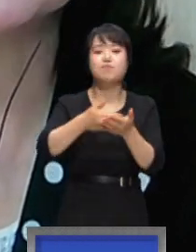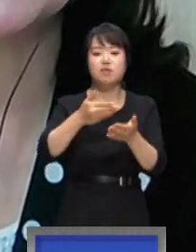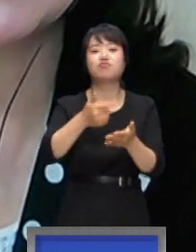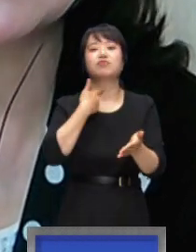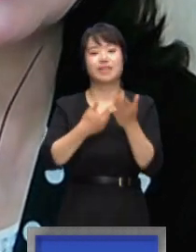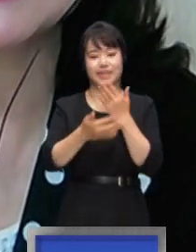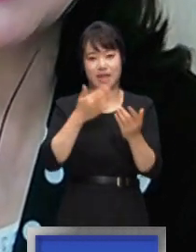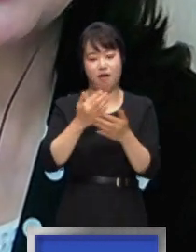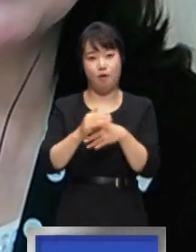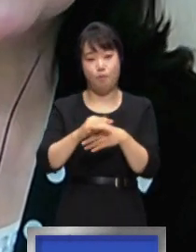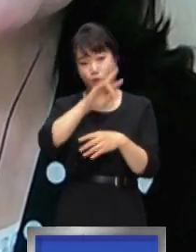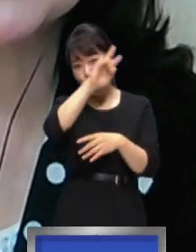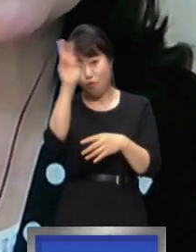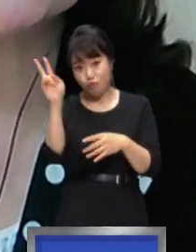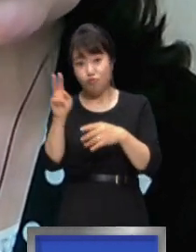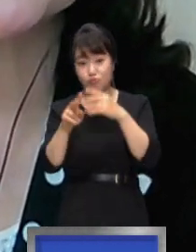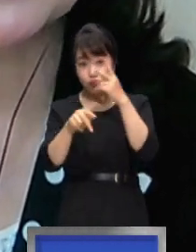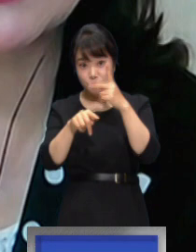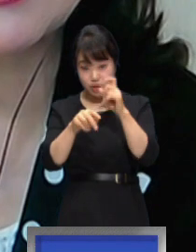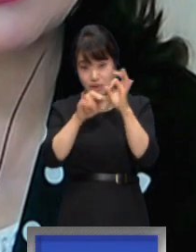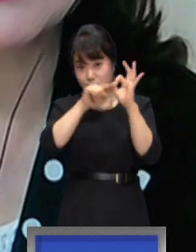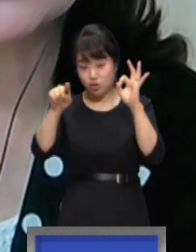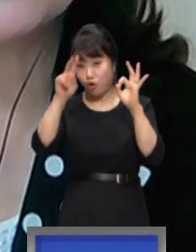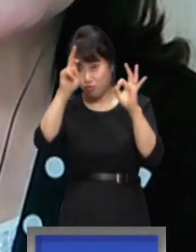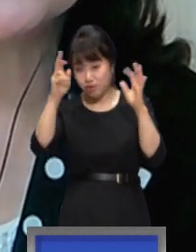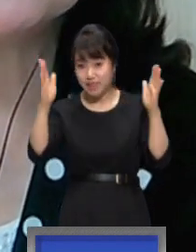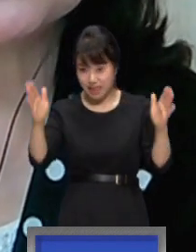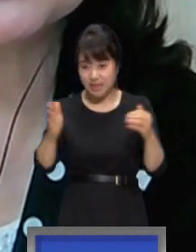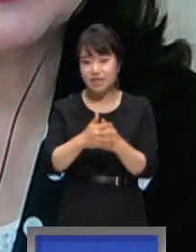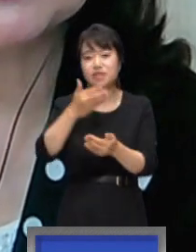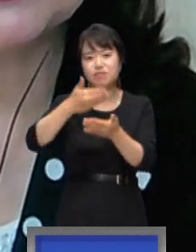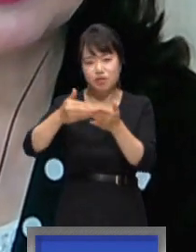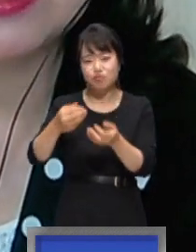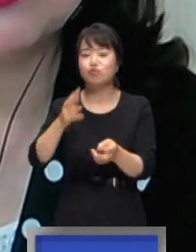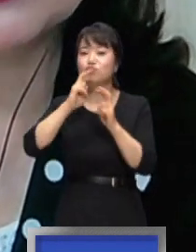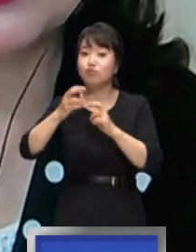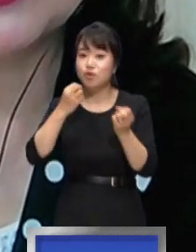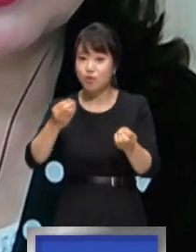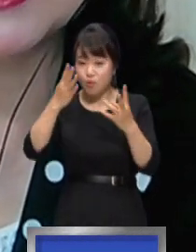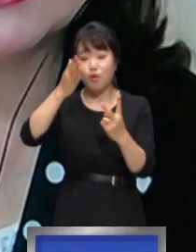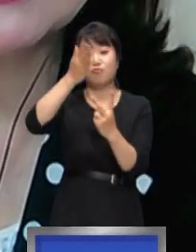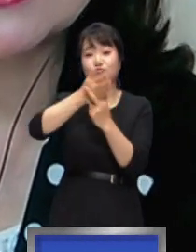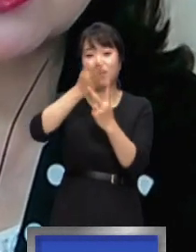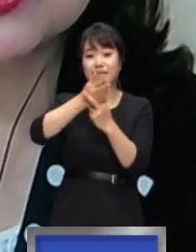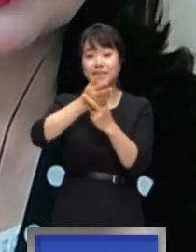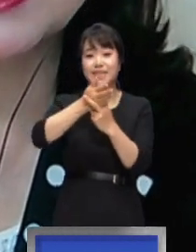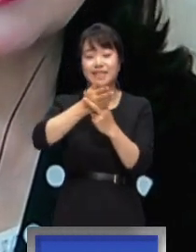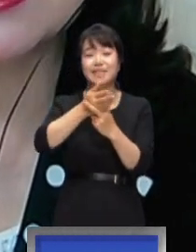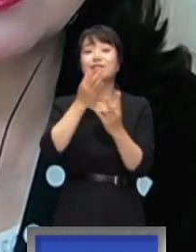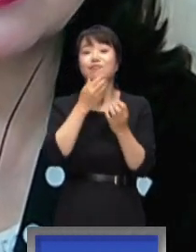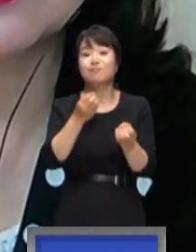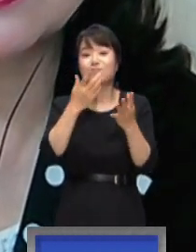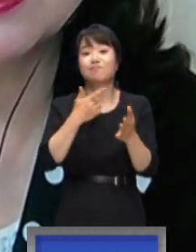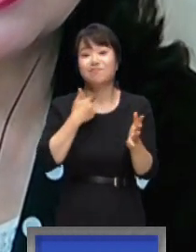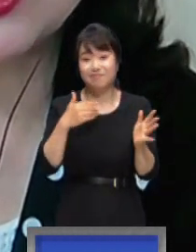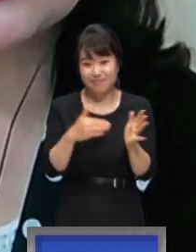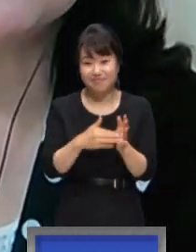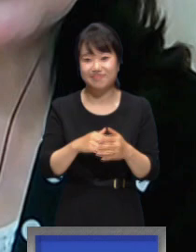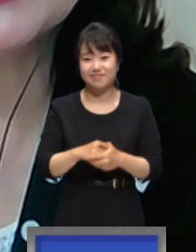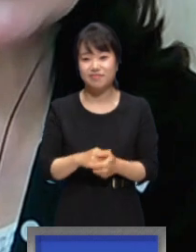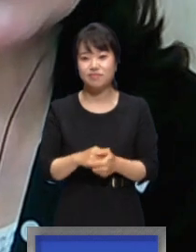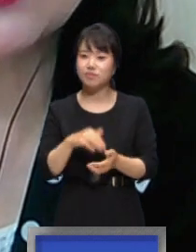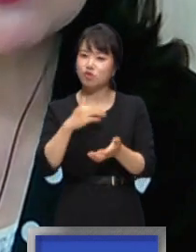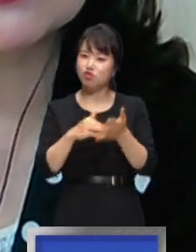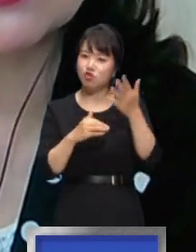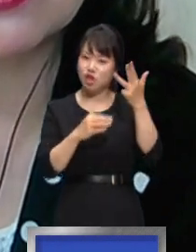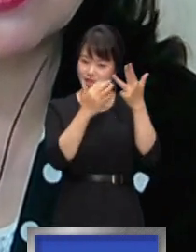2시부터 6시까지 미술 체험 프로그램과 공연 프로그램으로 나누어서 진행된 축제인데요.